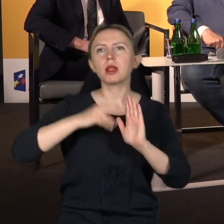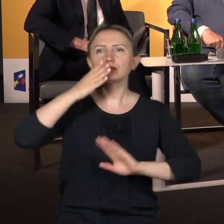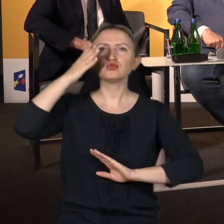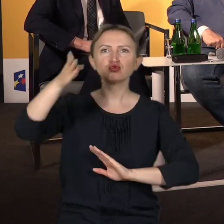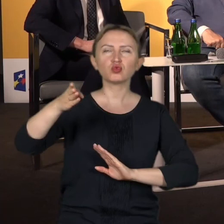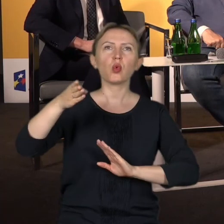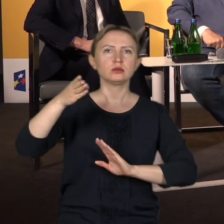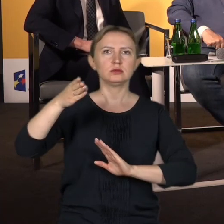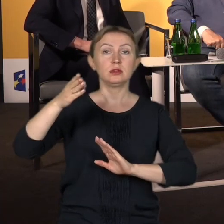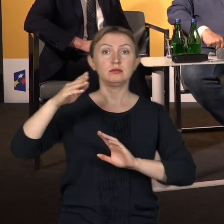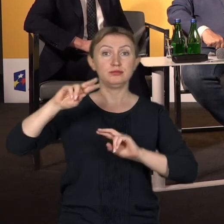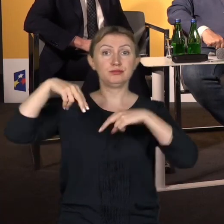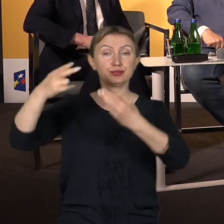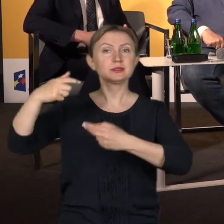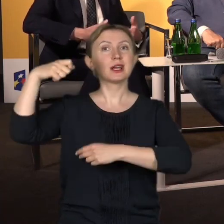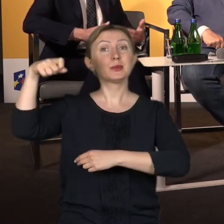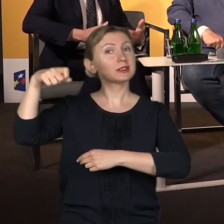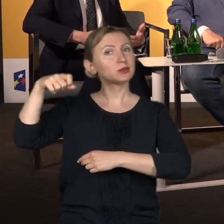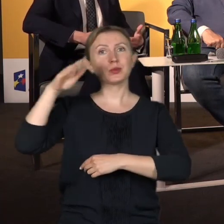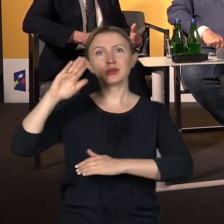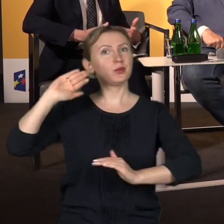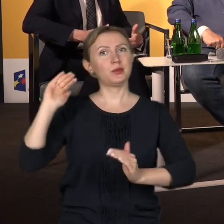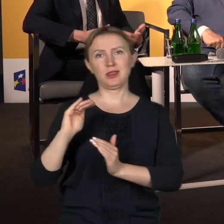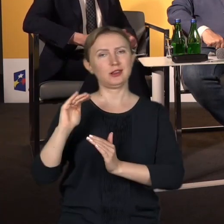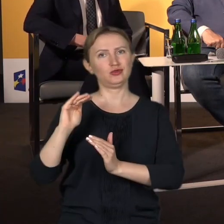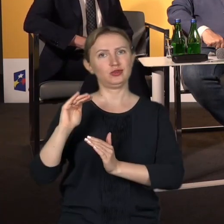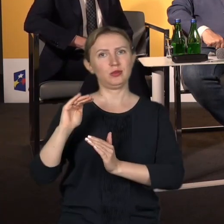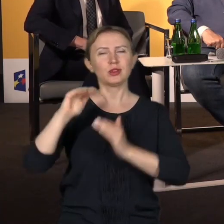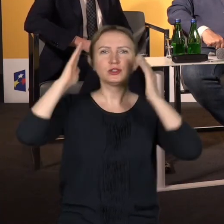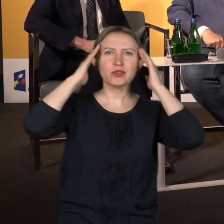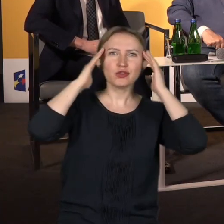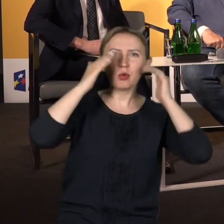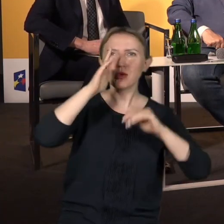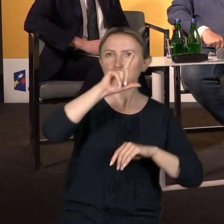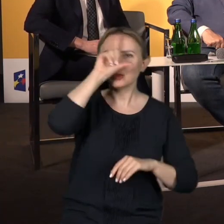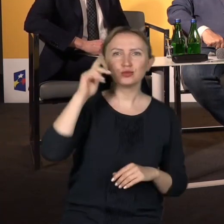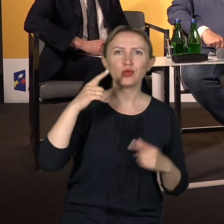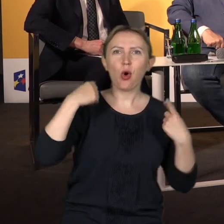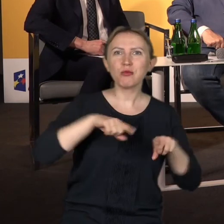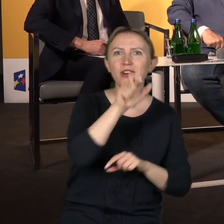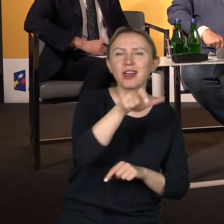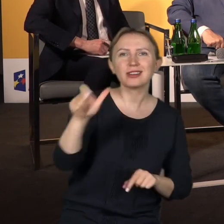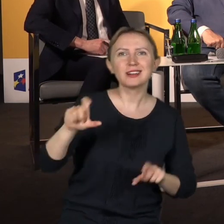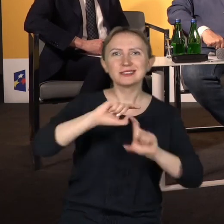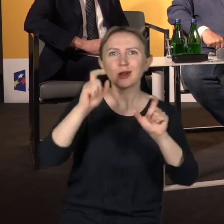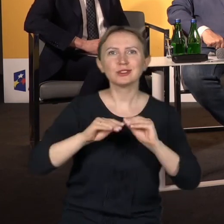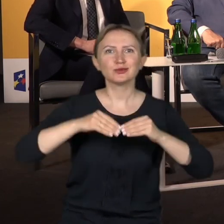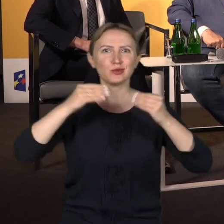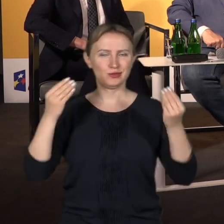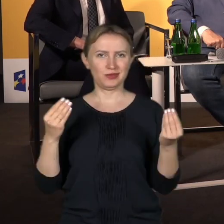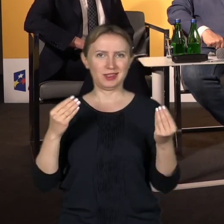przyszłości na prezydenta, one będą coraz mniej obecne, bo ta świadomość obywatelska ciągle